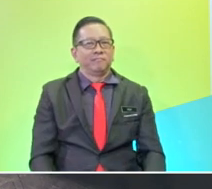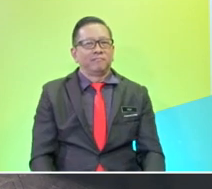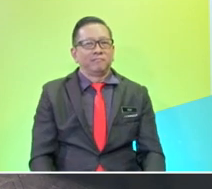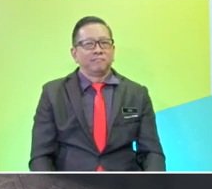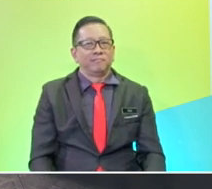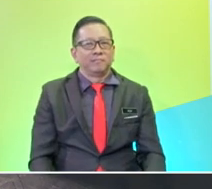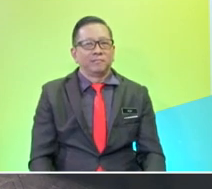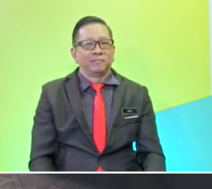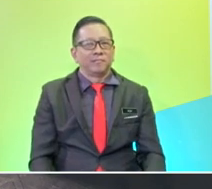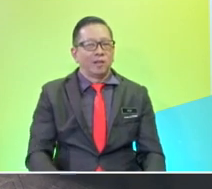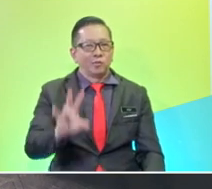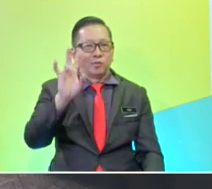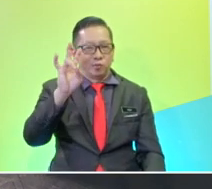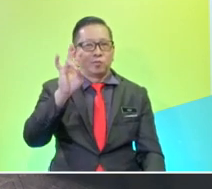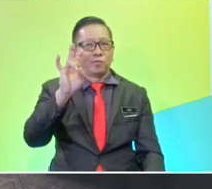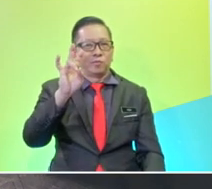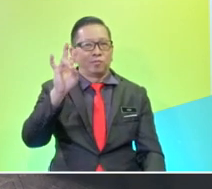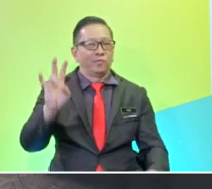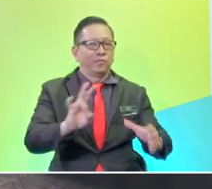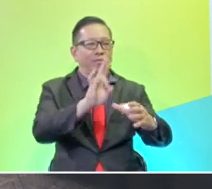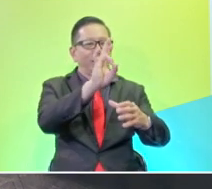7 bola lagi guys